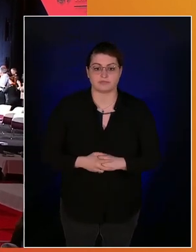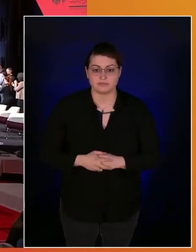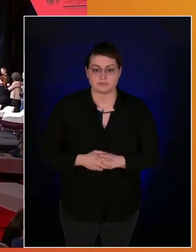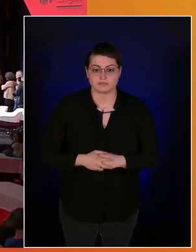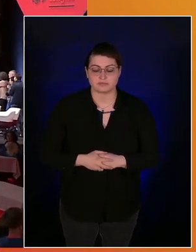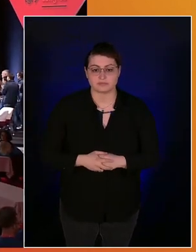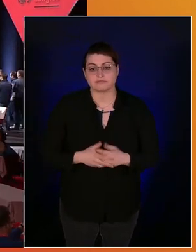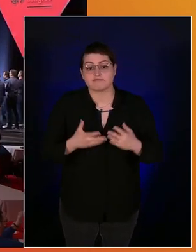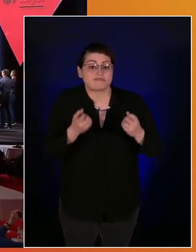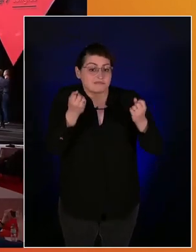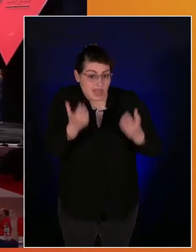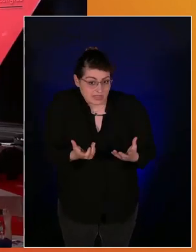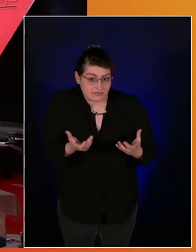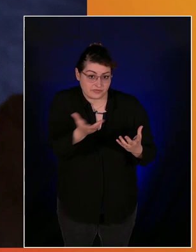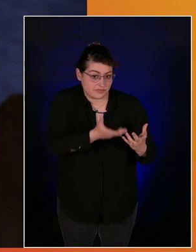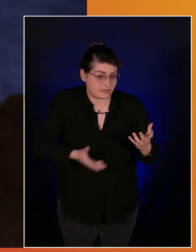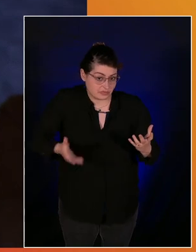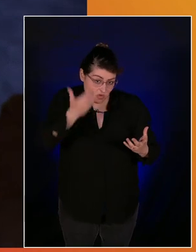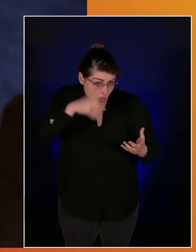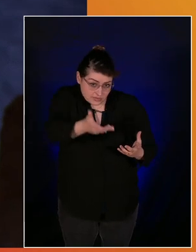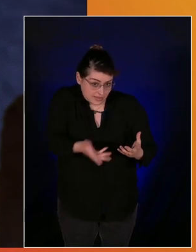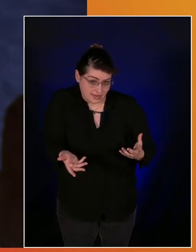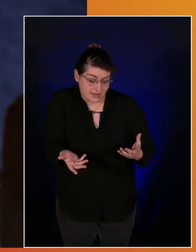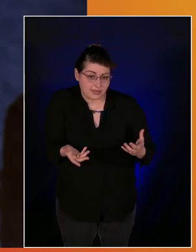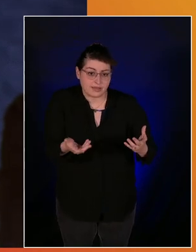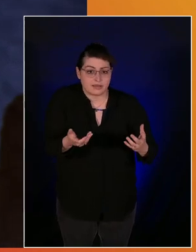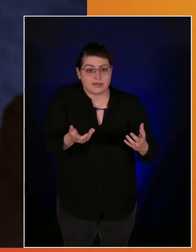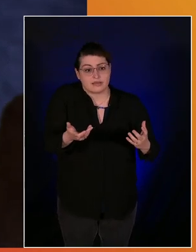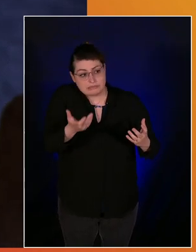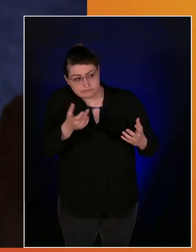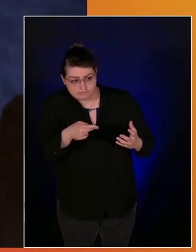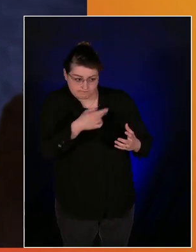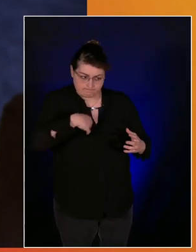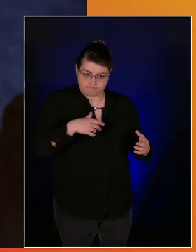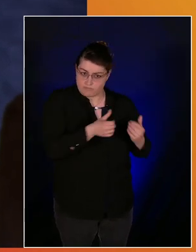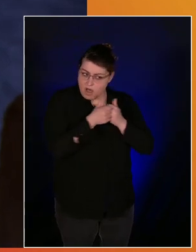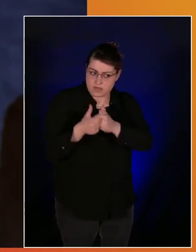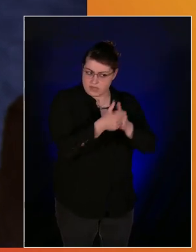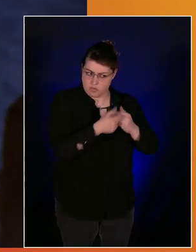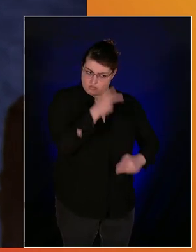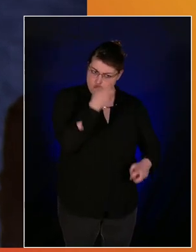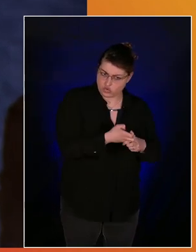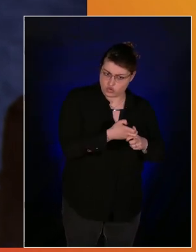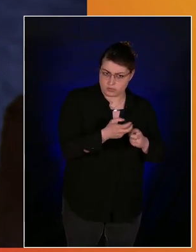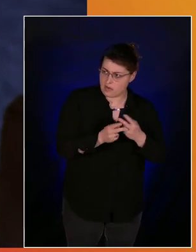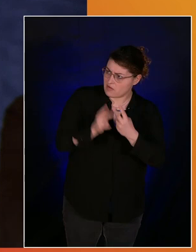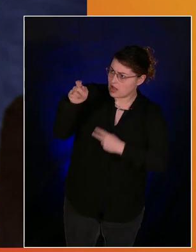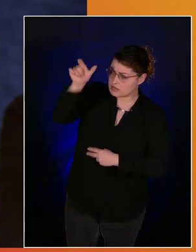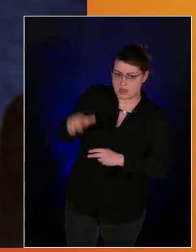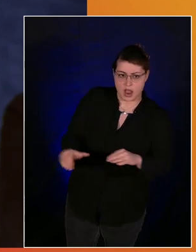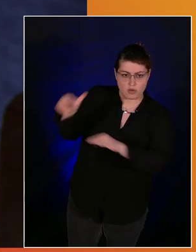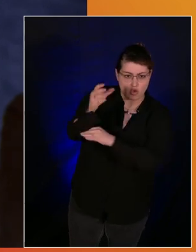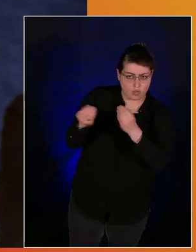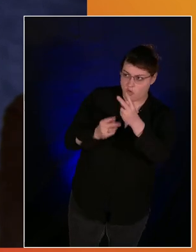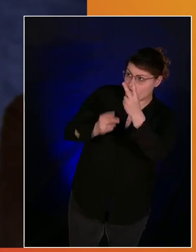Parce que parfois, chers camarades, on le sait toutes et tous, parfois on est plus dur entre nous qu'on est dur face aux employeurs ou face au